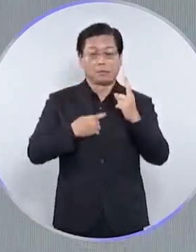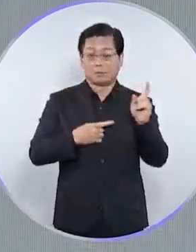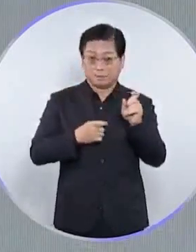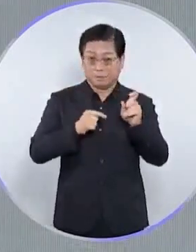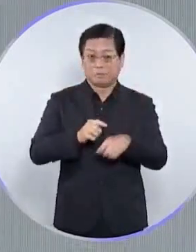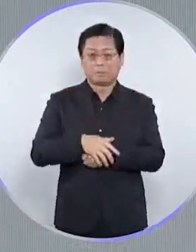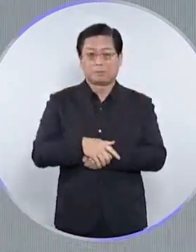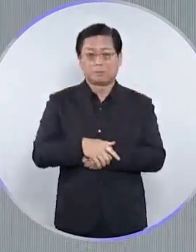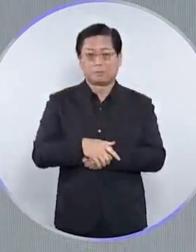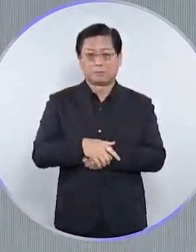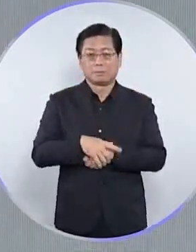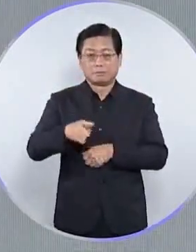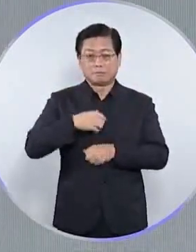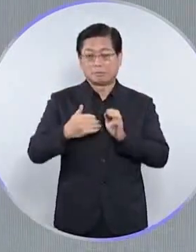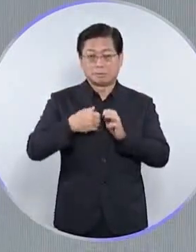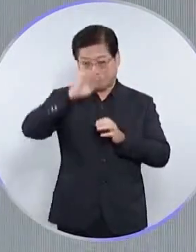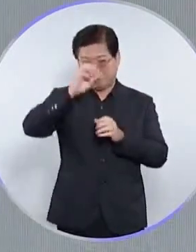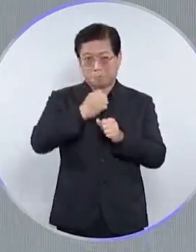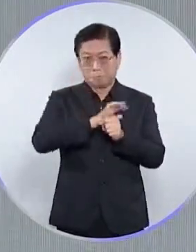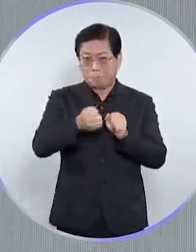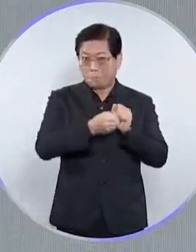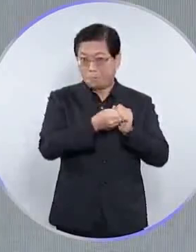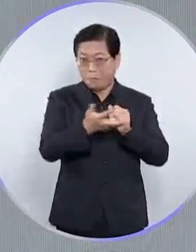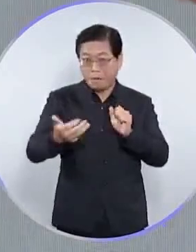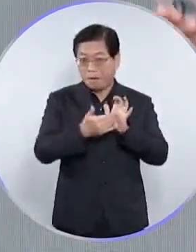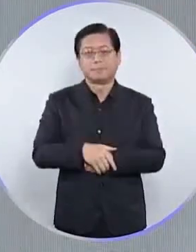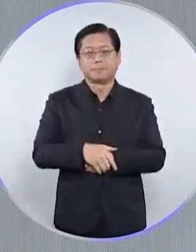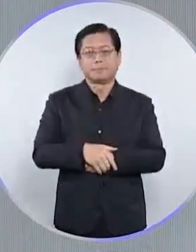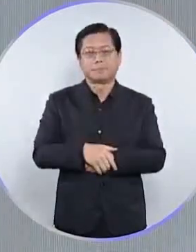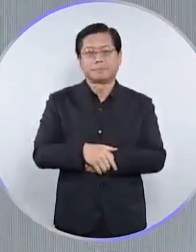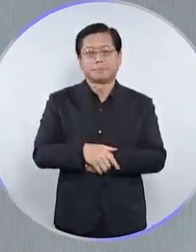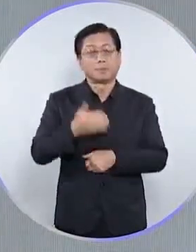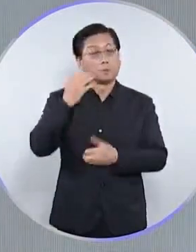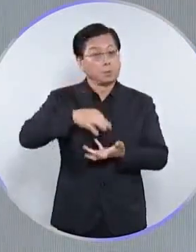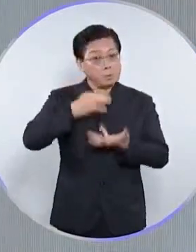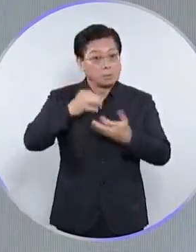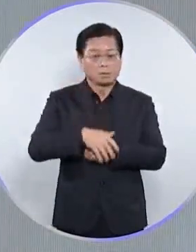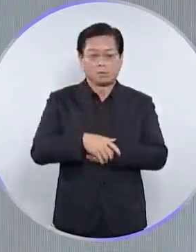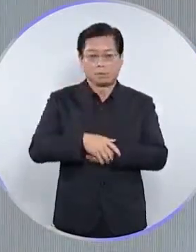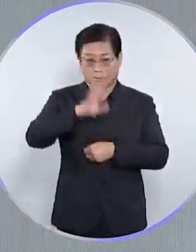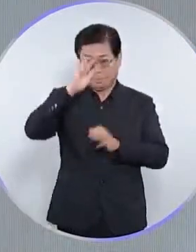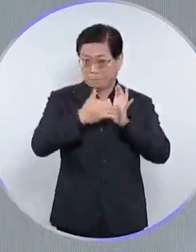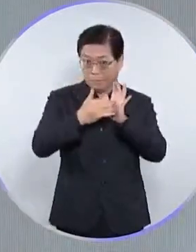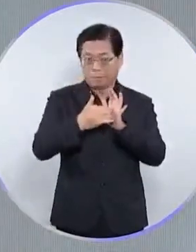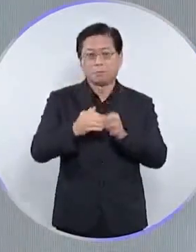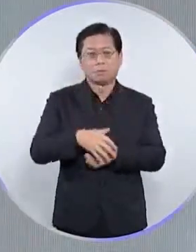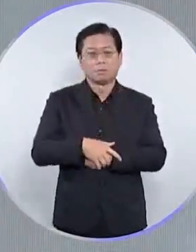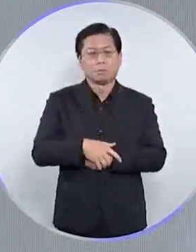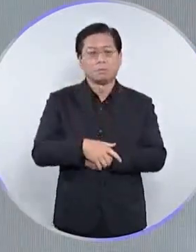个，防疫弊案黑幕重重。讲到防疫，我想不要